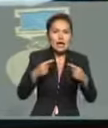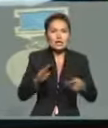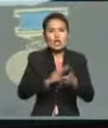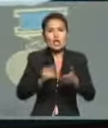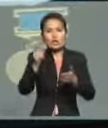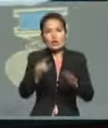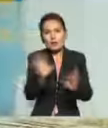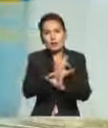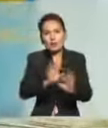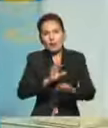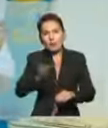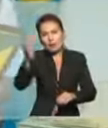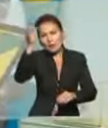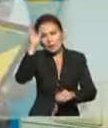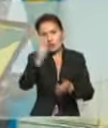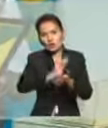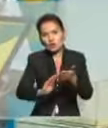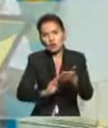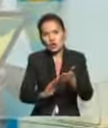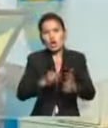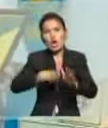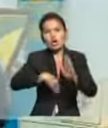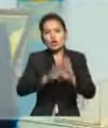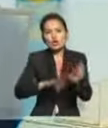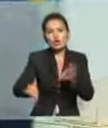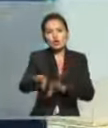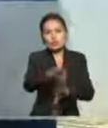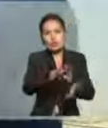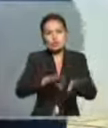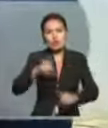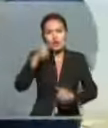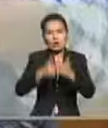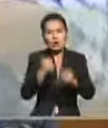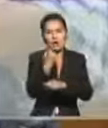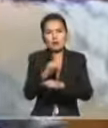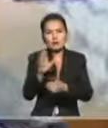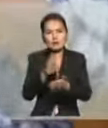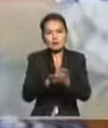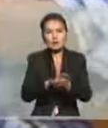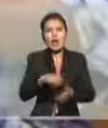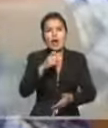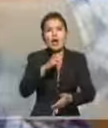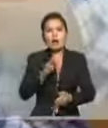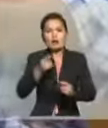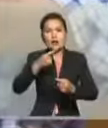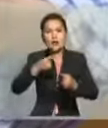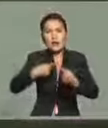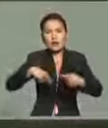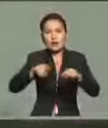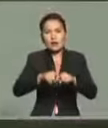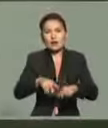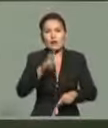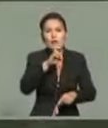журналистік зерттеу, ғылыми-көпшілік жұмыс, үздік медиа-жоба аталымдары бойынша марапатталды. Үздіктің бірі хабар арнасының телеоператоры